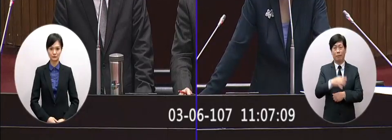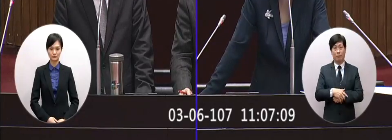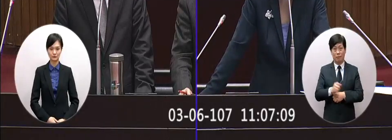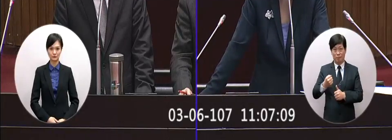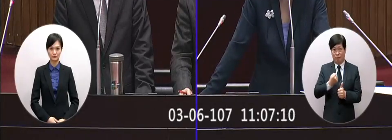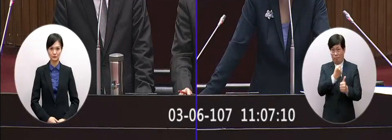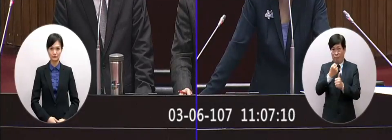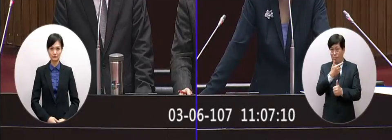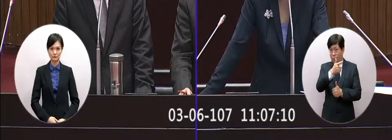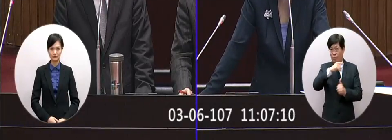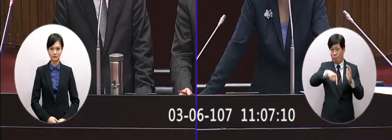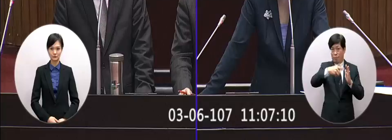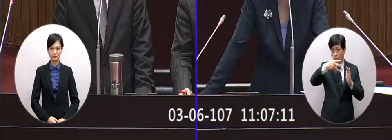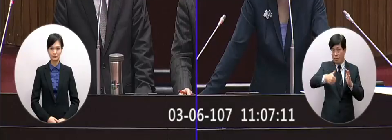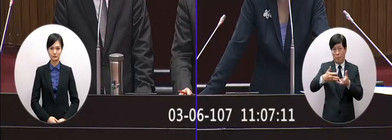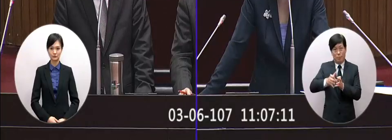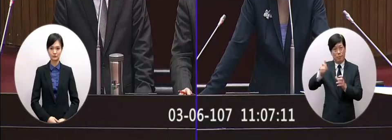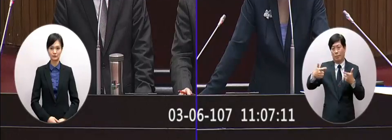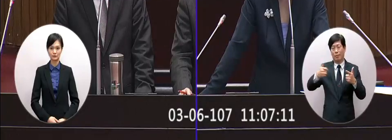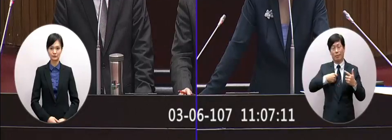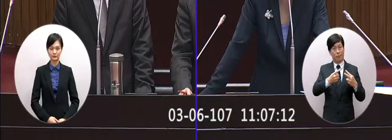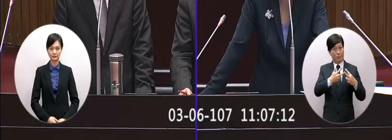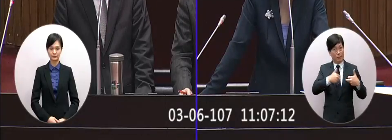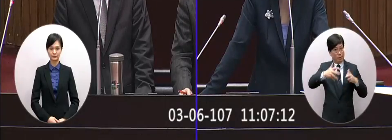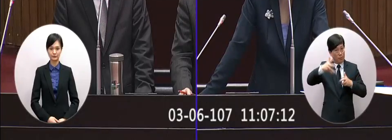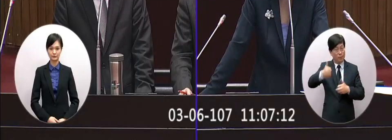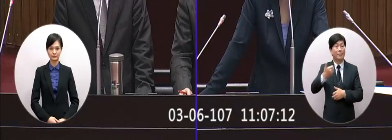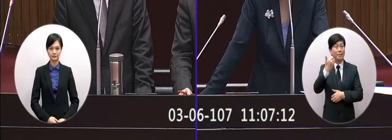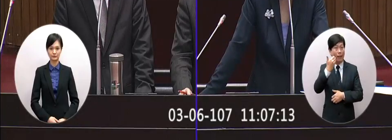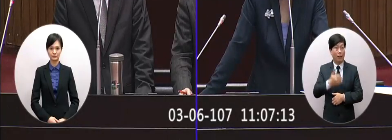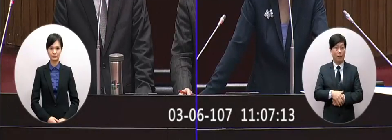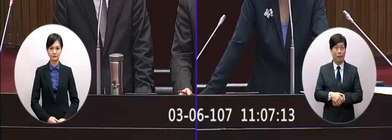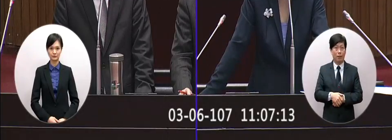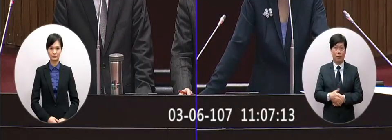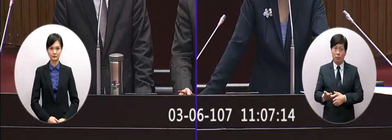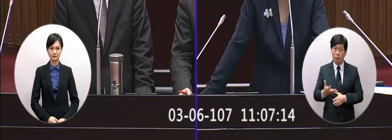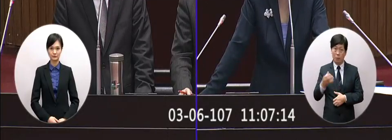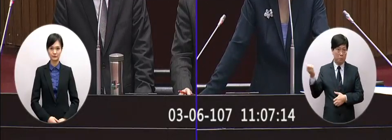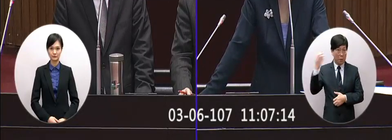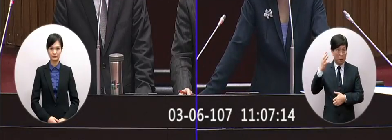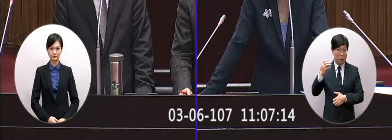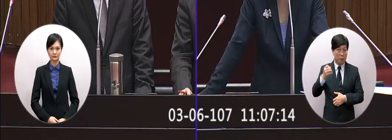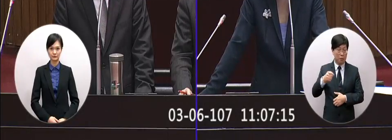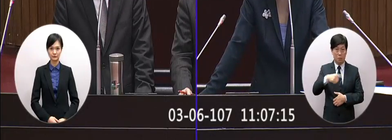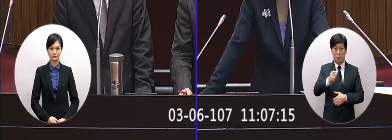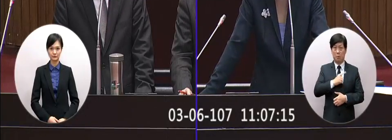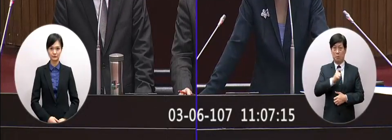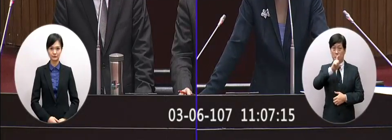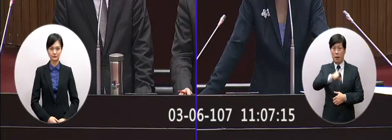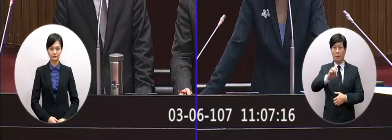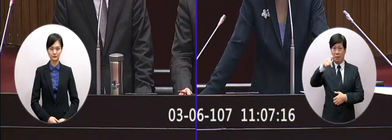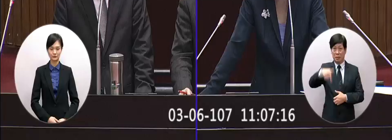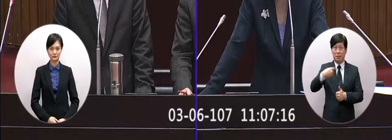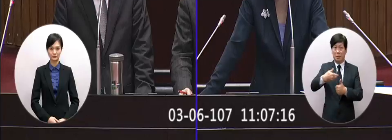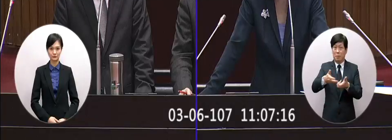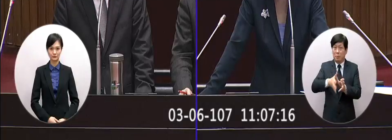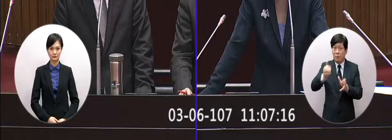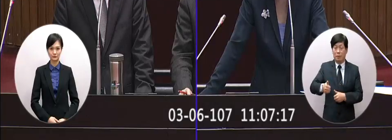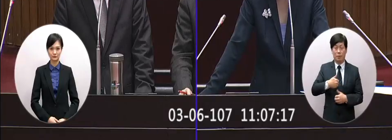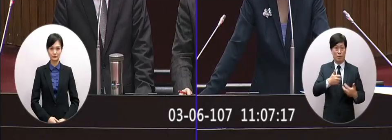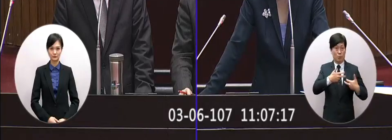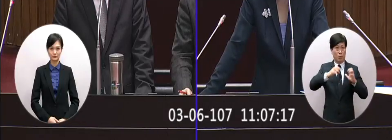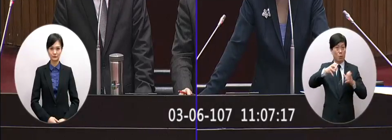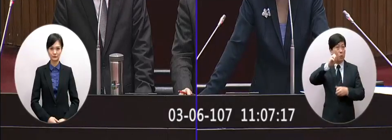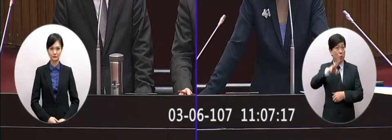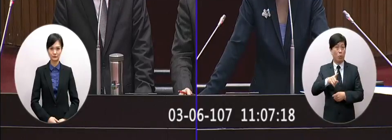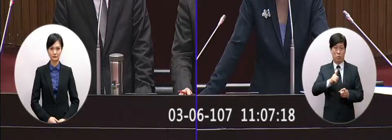不是你，当然也不是小英总统，是谁？有没有听过大家人称地下的教育部长叫庄国